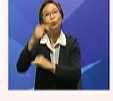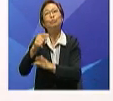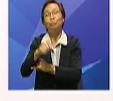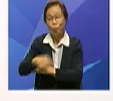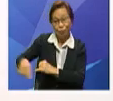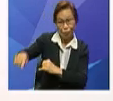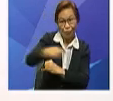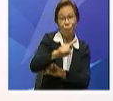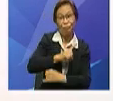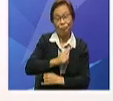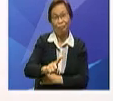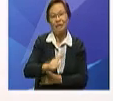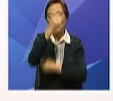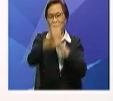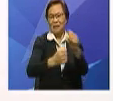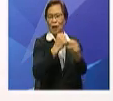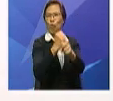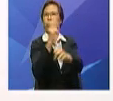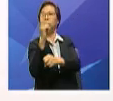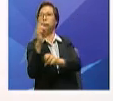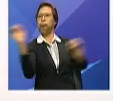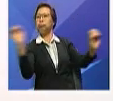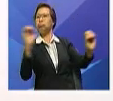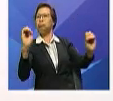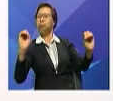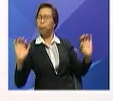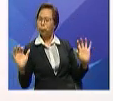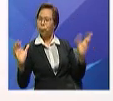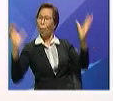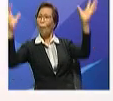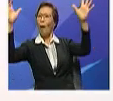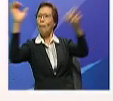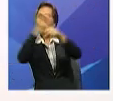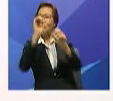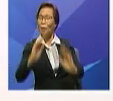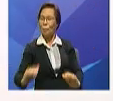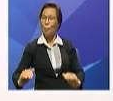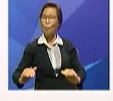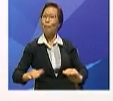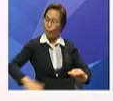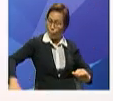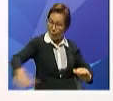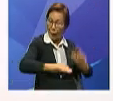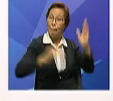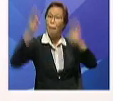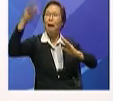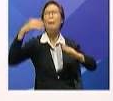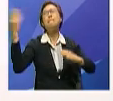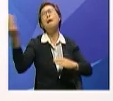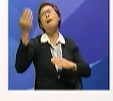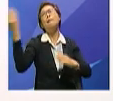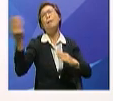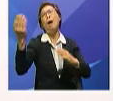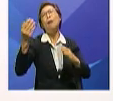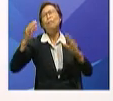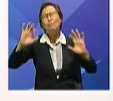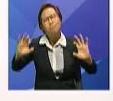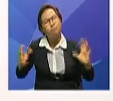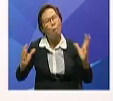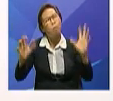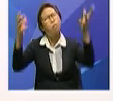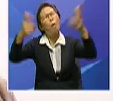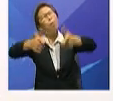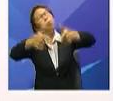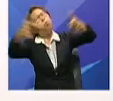tahun ini merupakan tahun kedua jadi sambutan hari pekerja peringkat kebangsaan yang mana lazimnya disambut secara besar-besaran